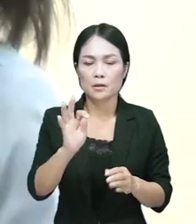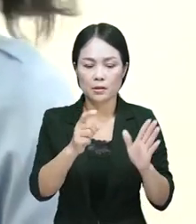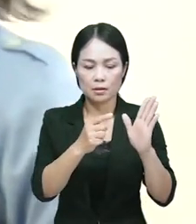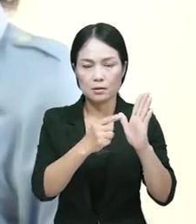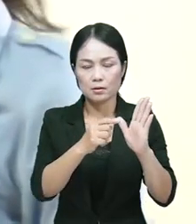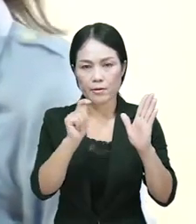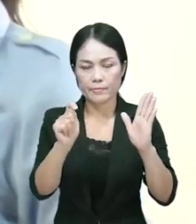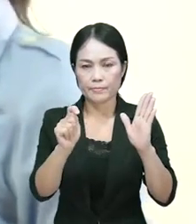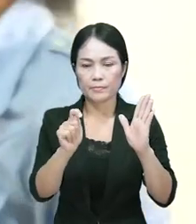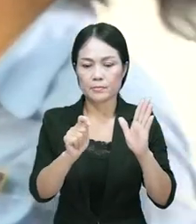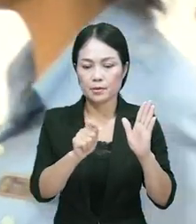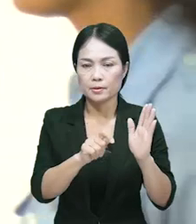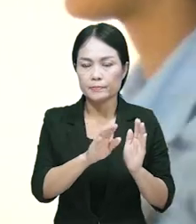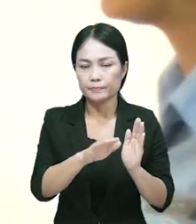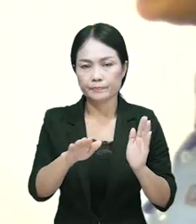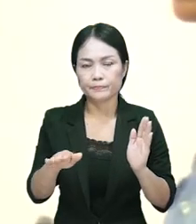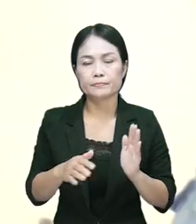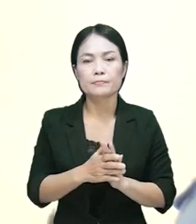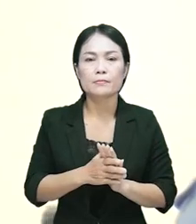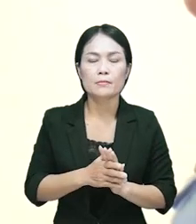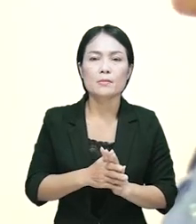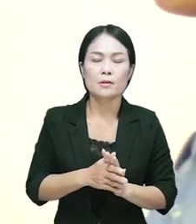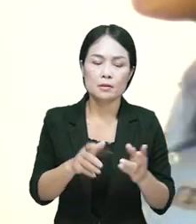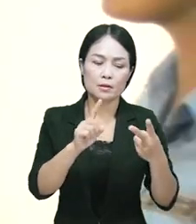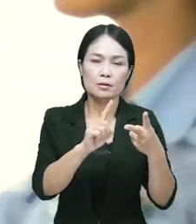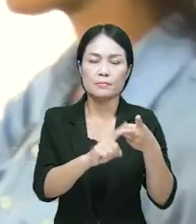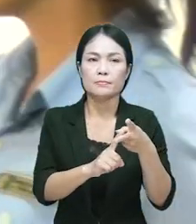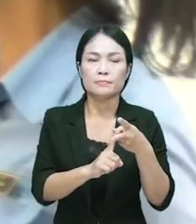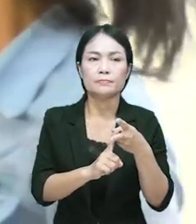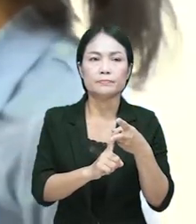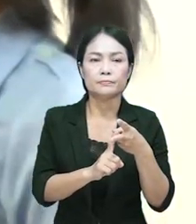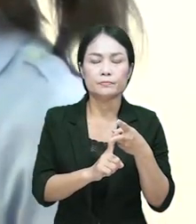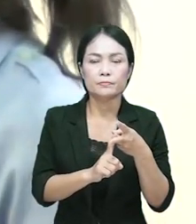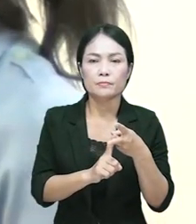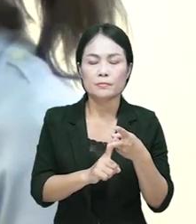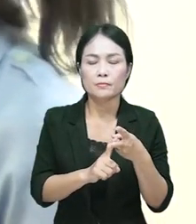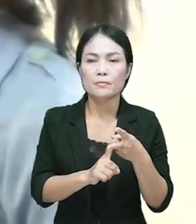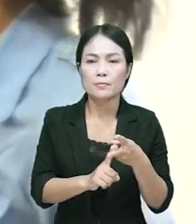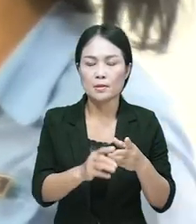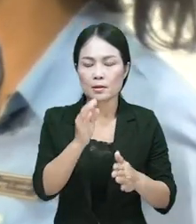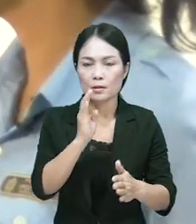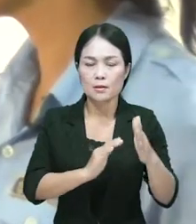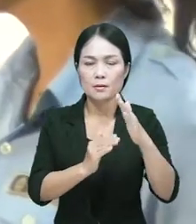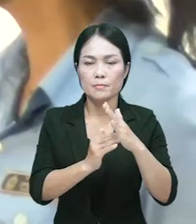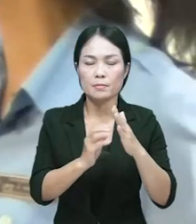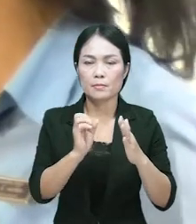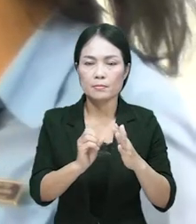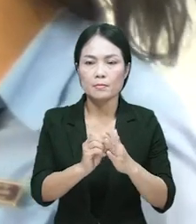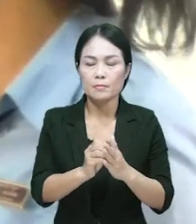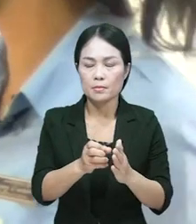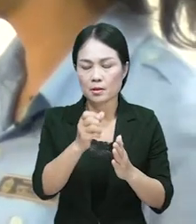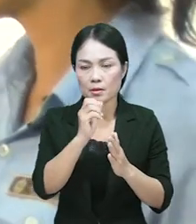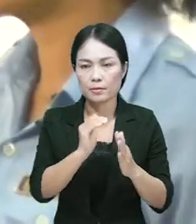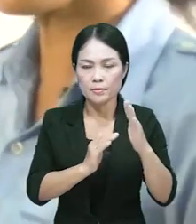រអារណាកូនណាចាសុំចូលទី2កូនលើកលែងត